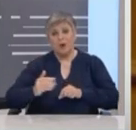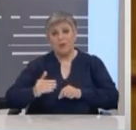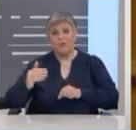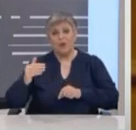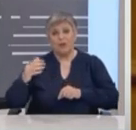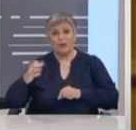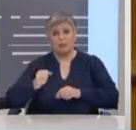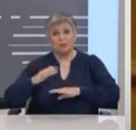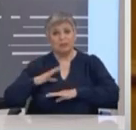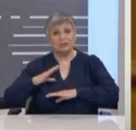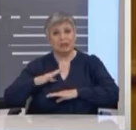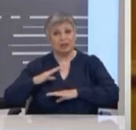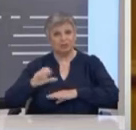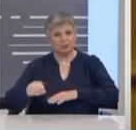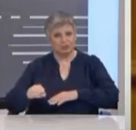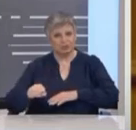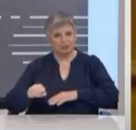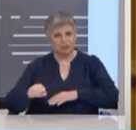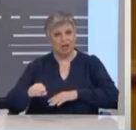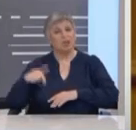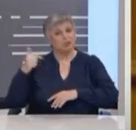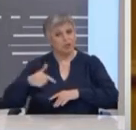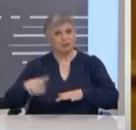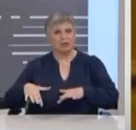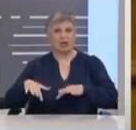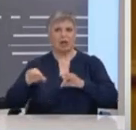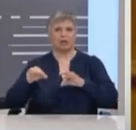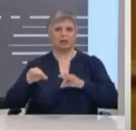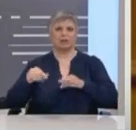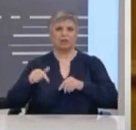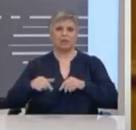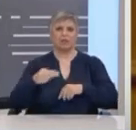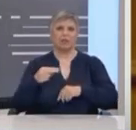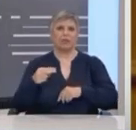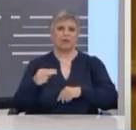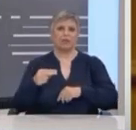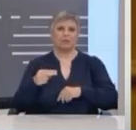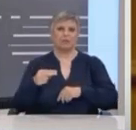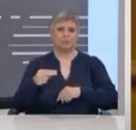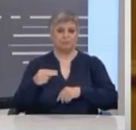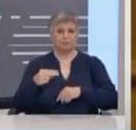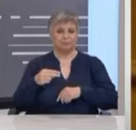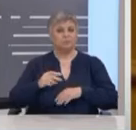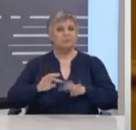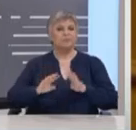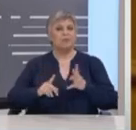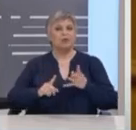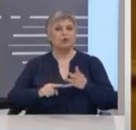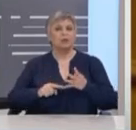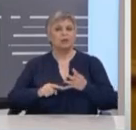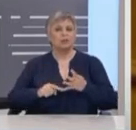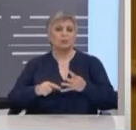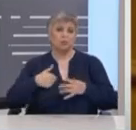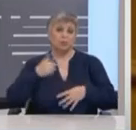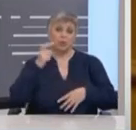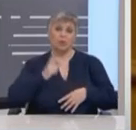κατοχικά στρατεύματα τουρκικά. Το τέταρτο σημείο που επίσης πιστεύω ότι